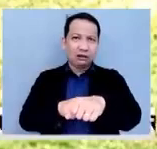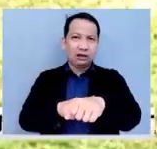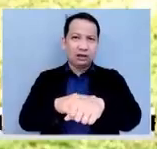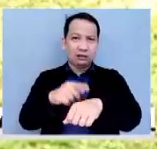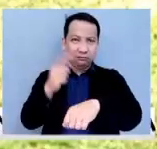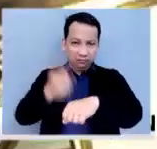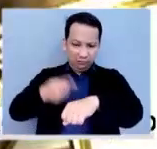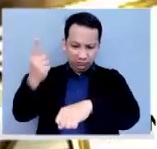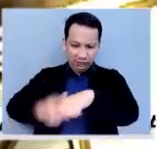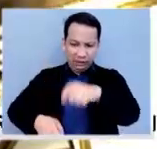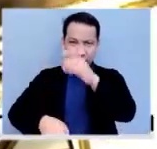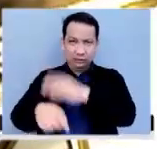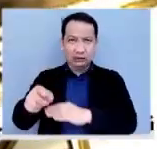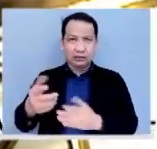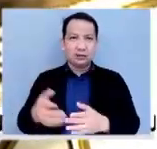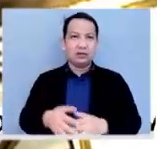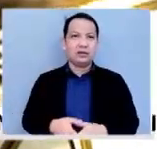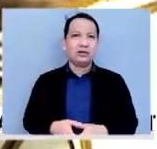at chap-chap na.